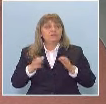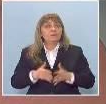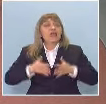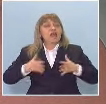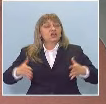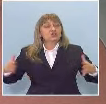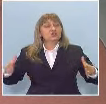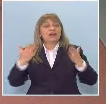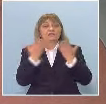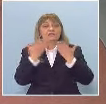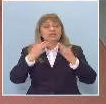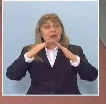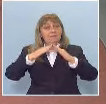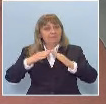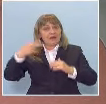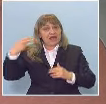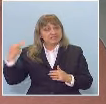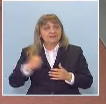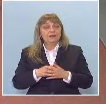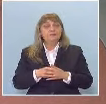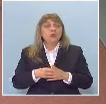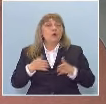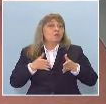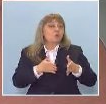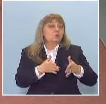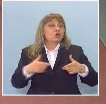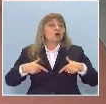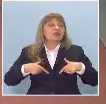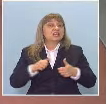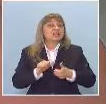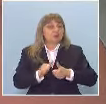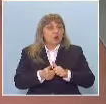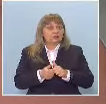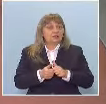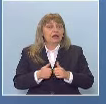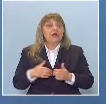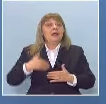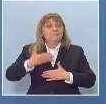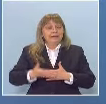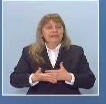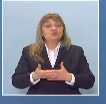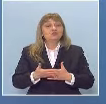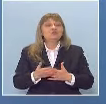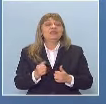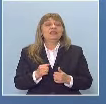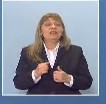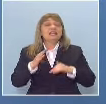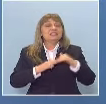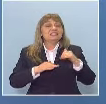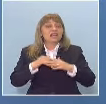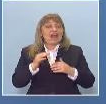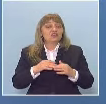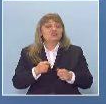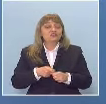база по посока на спорта. Предстои изграждане на... Има нужда, особено